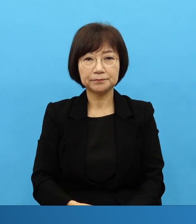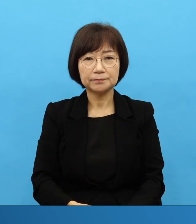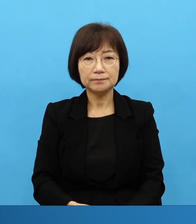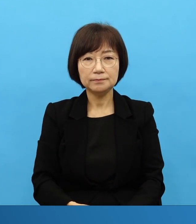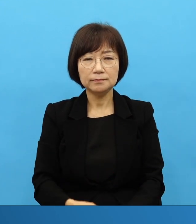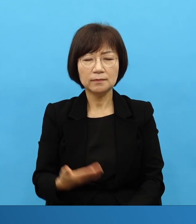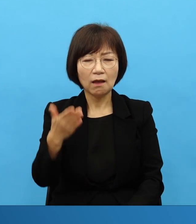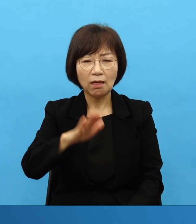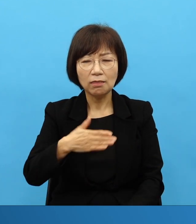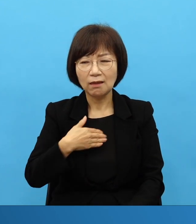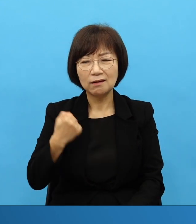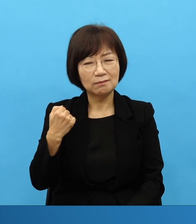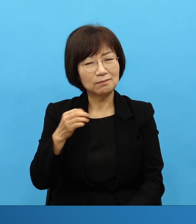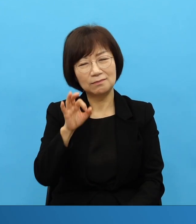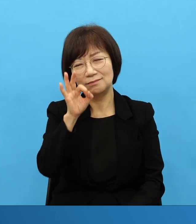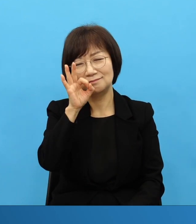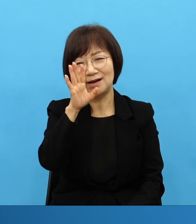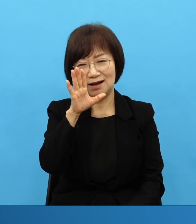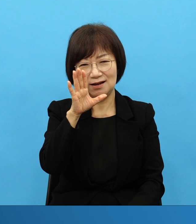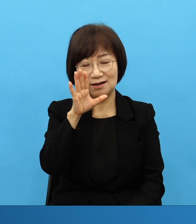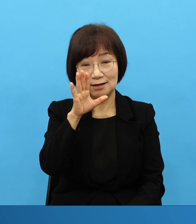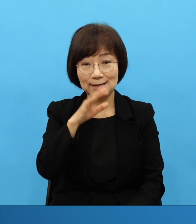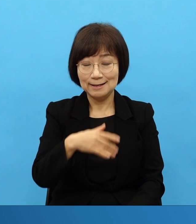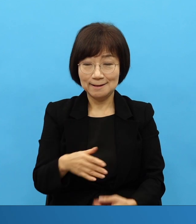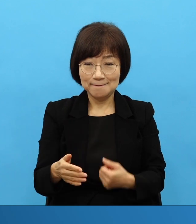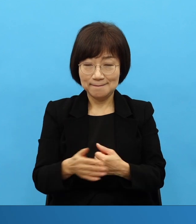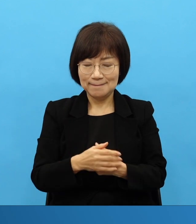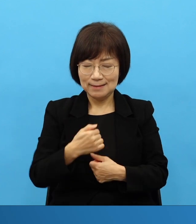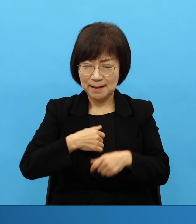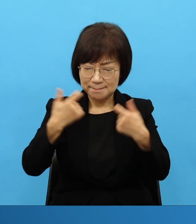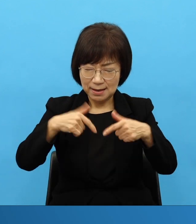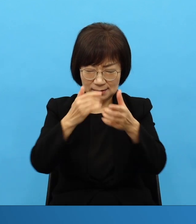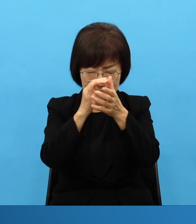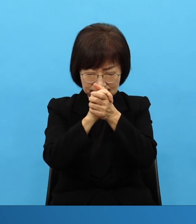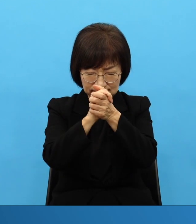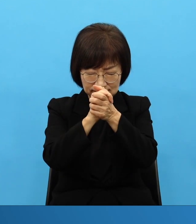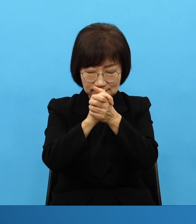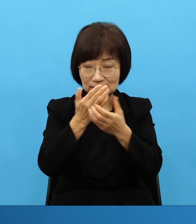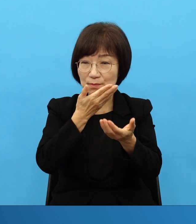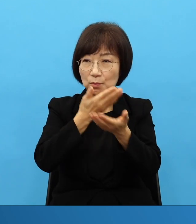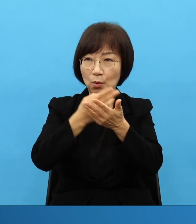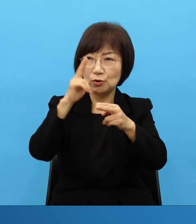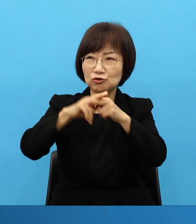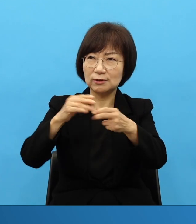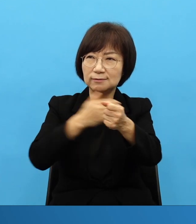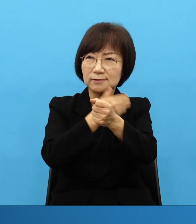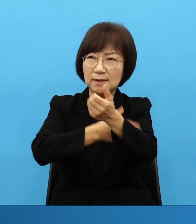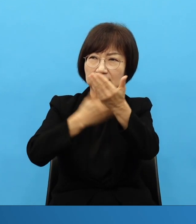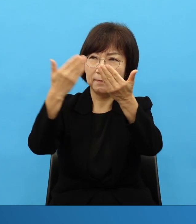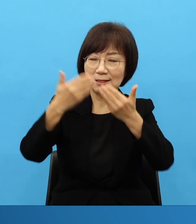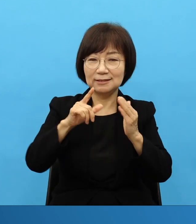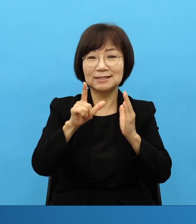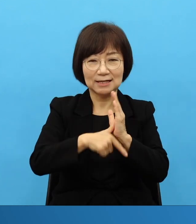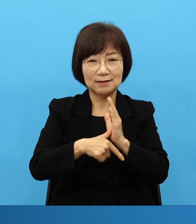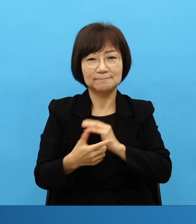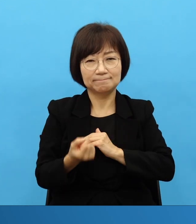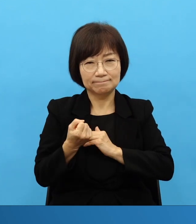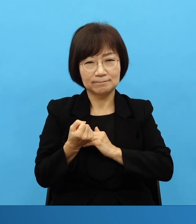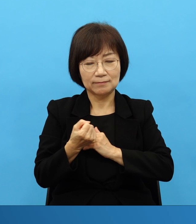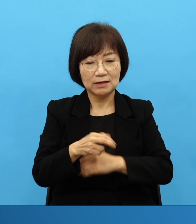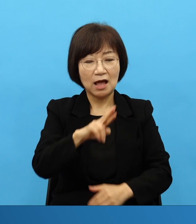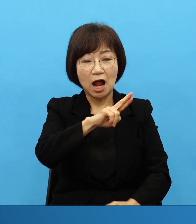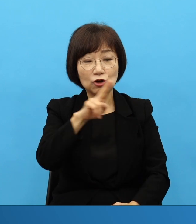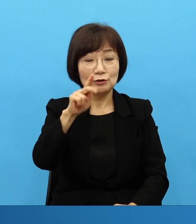하지만 내 힘으로는 할 수 없기 때문에 매일 나를 보좌화하는 시간을 통해 RUTC 운동, 렘넌트 운동이